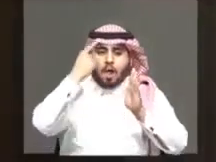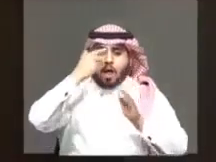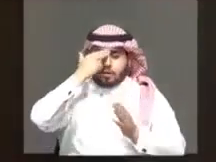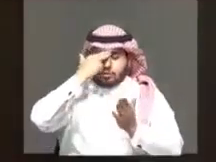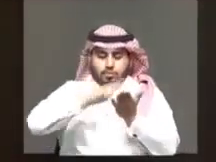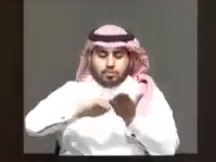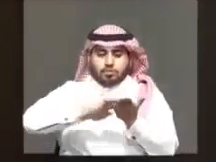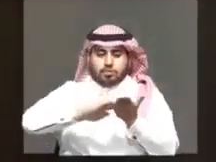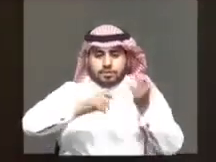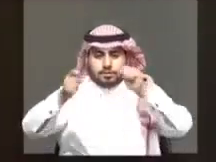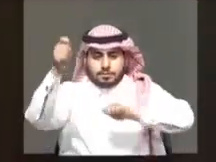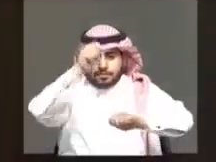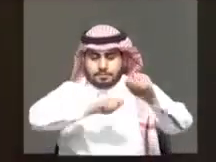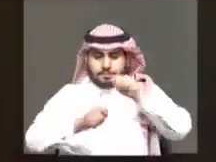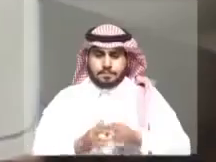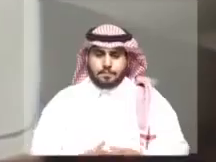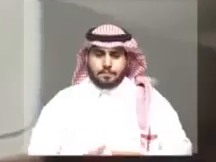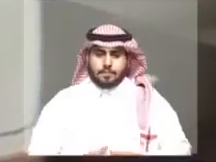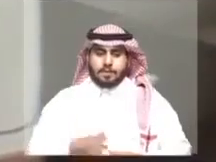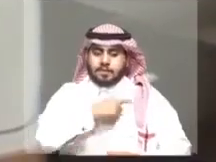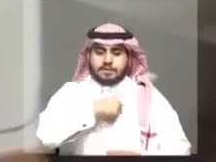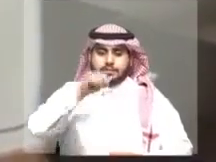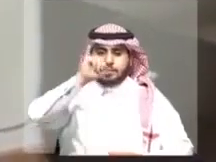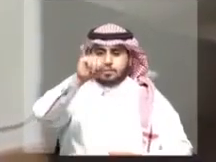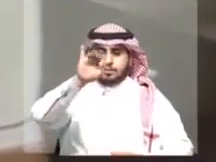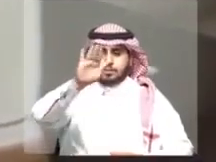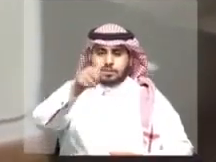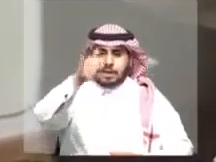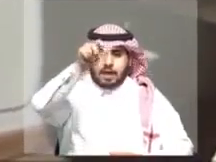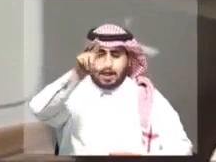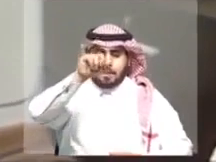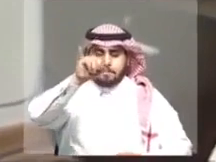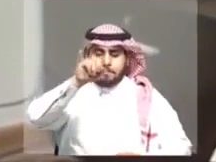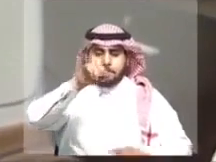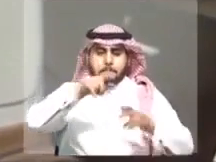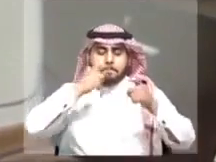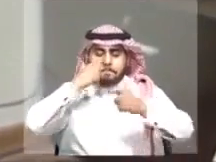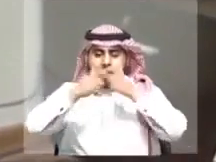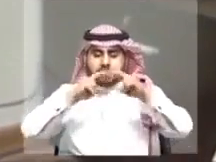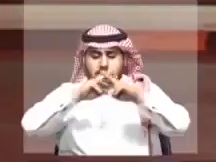يصنع في السعودية. مسالم يمثل مشروعا بحثي حظي بدعم الجامعة